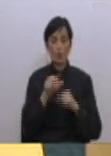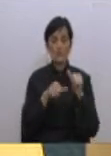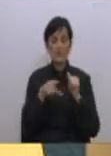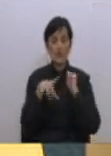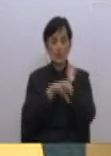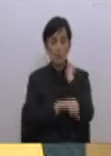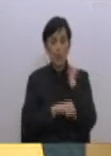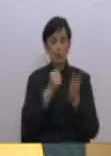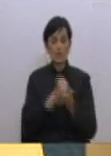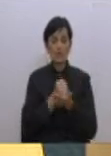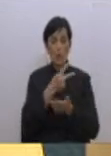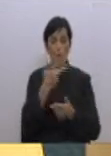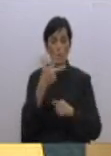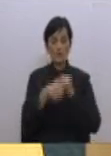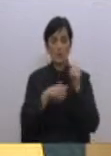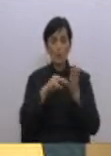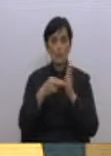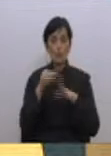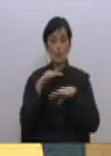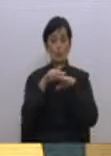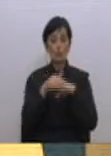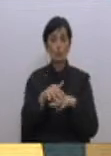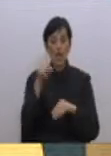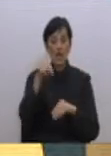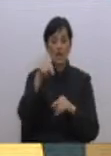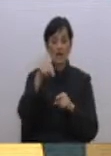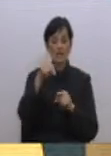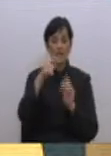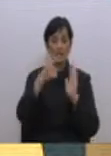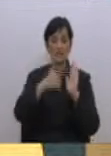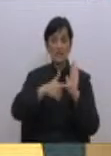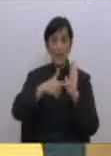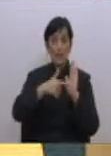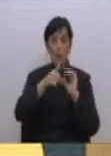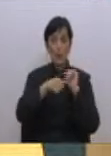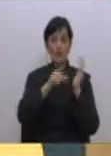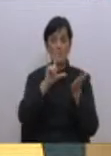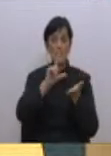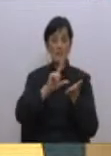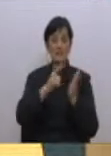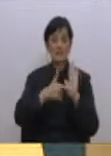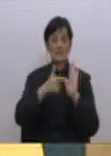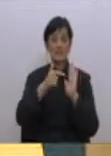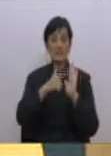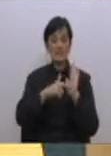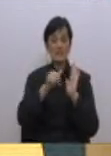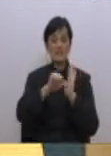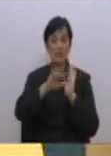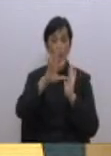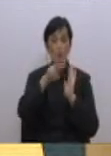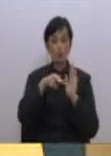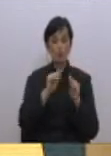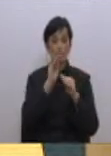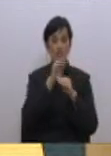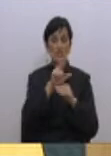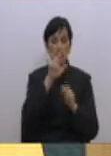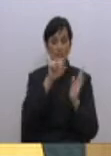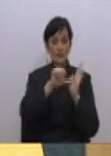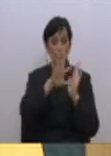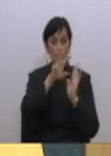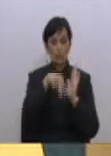da, am ptice, Ozdauritlis Biudget, Isadat, Samuzdat Els, NCS, Samuzdat Hutilari, Gauzardet, Samuzdat